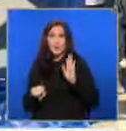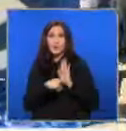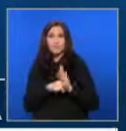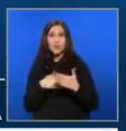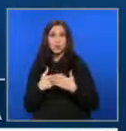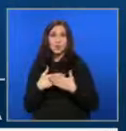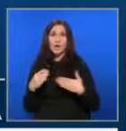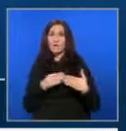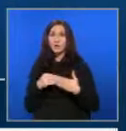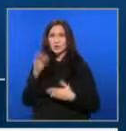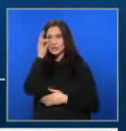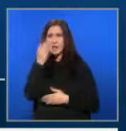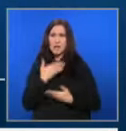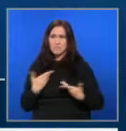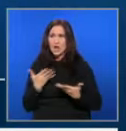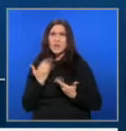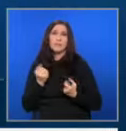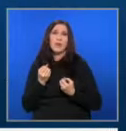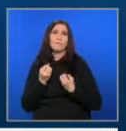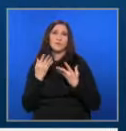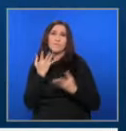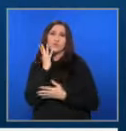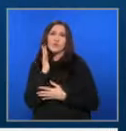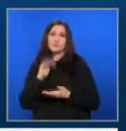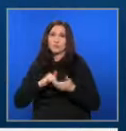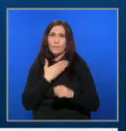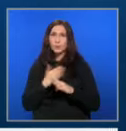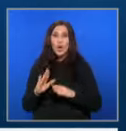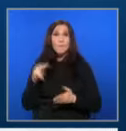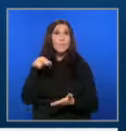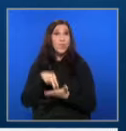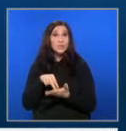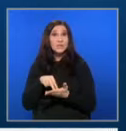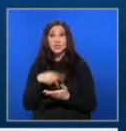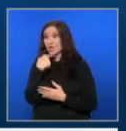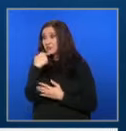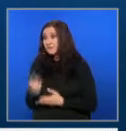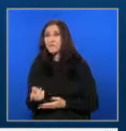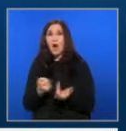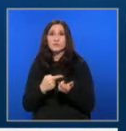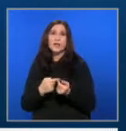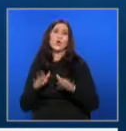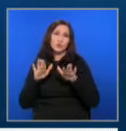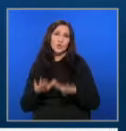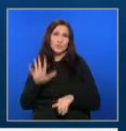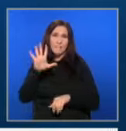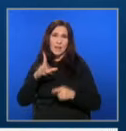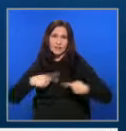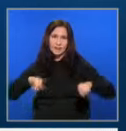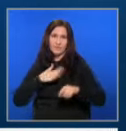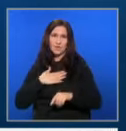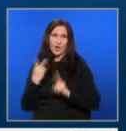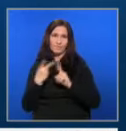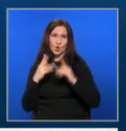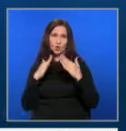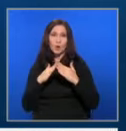сините. Ние няма да позволим гаврата с клуба да продължава, а позицията си ще заявим във всеки един от оставащите пет кръга в нашия